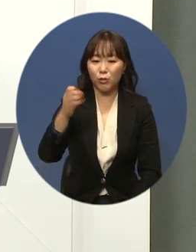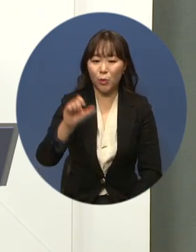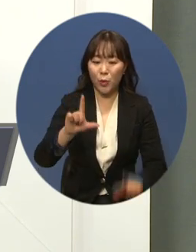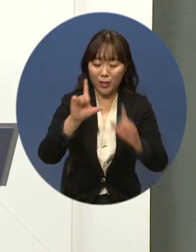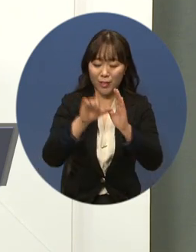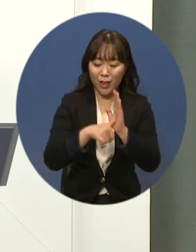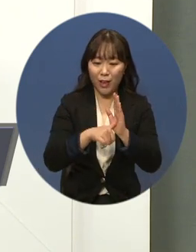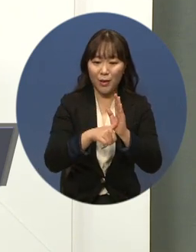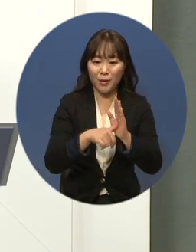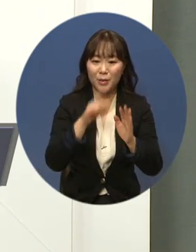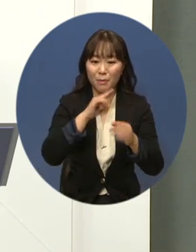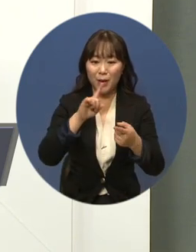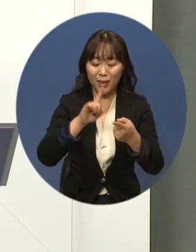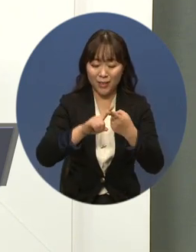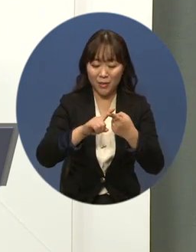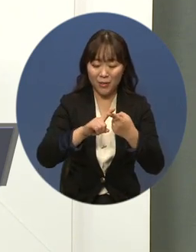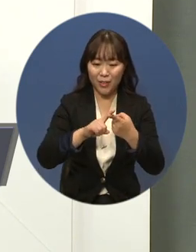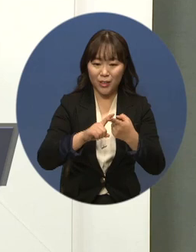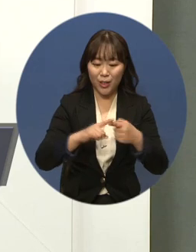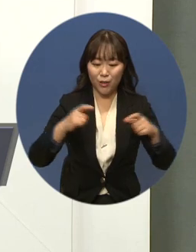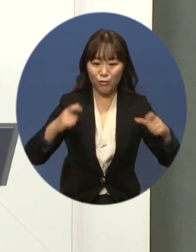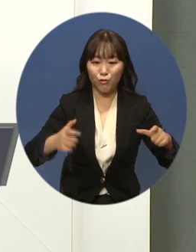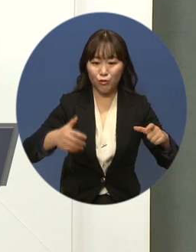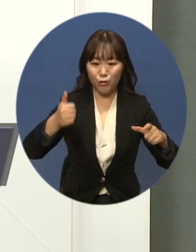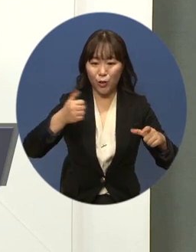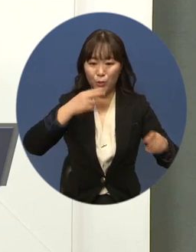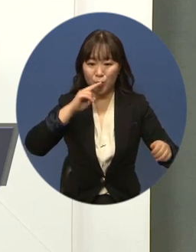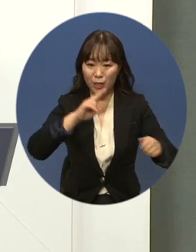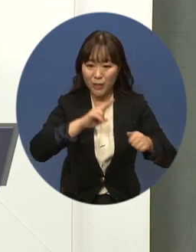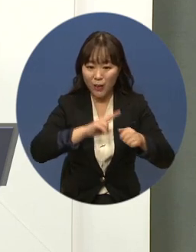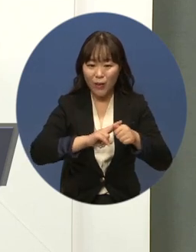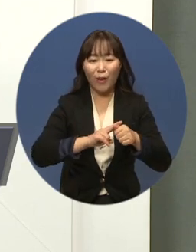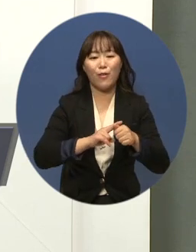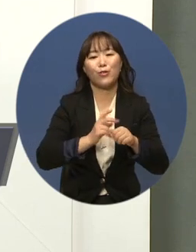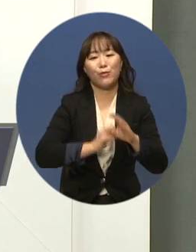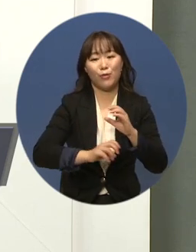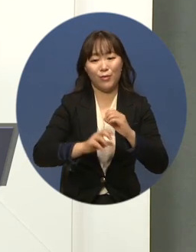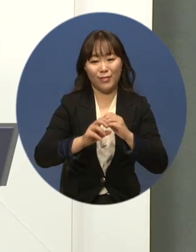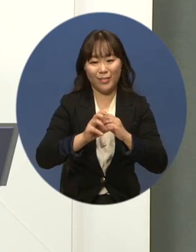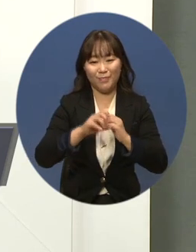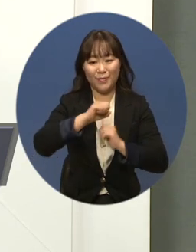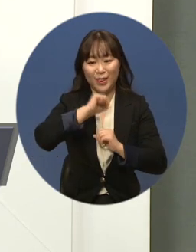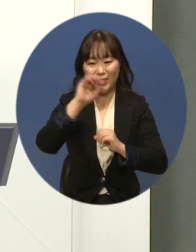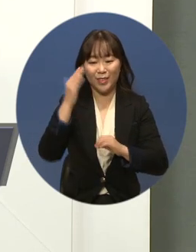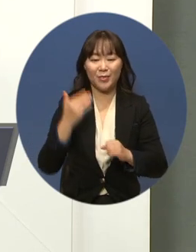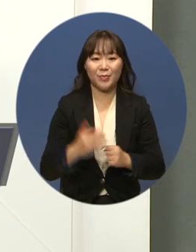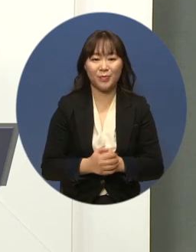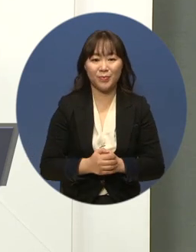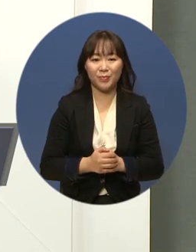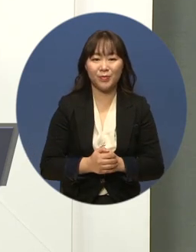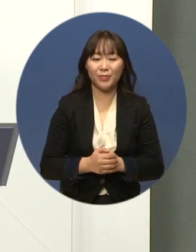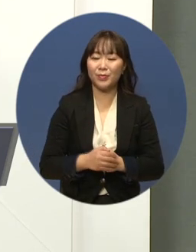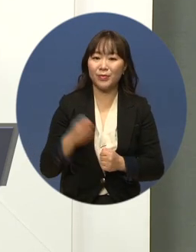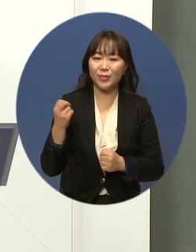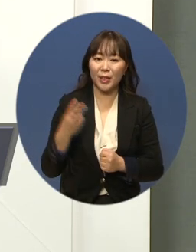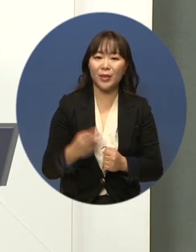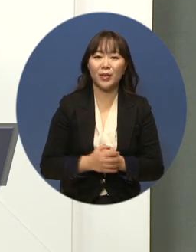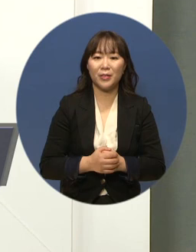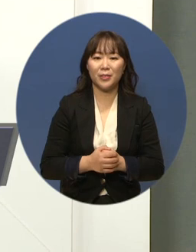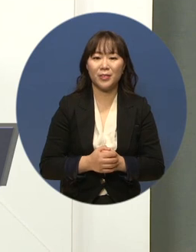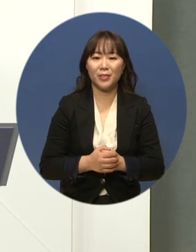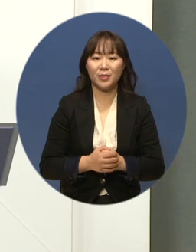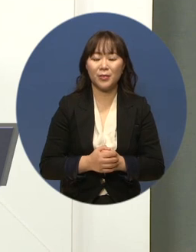1995년에 지금 말씀을 들어보니까 군수로 도전을 해서 또 군수가 되셨고 또 그 다음에는